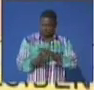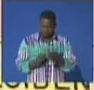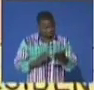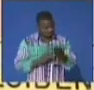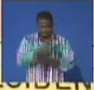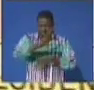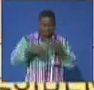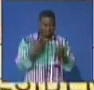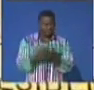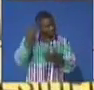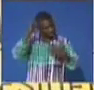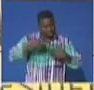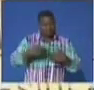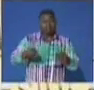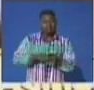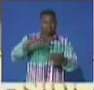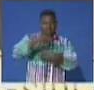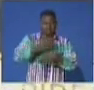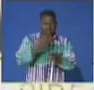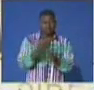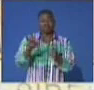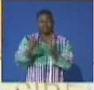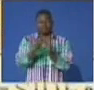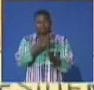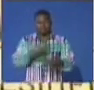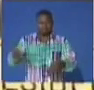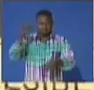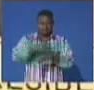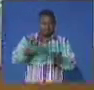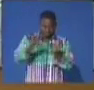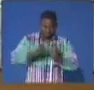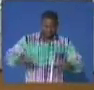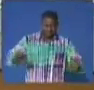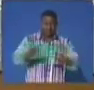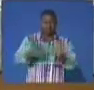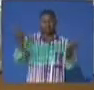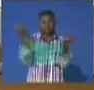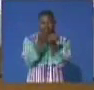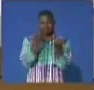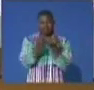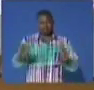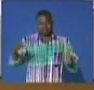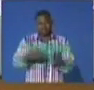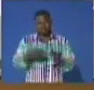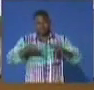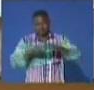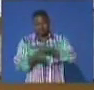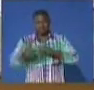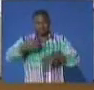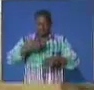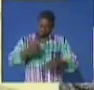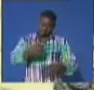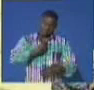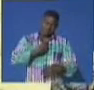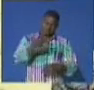étapes. Il y a aussi la création et l'installation d'un comité anti-fraude au niveau de la Direction générale des transports que moi-même j'ai installé il y a cela